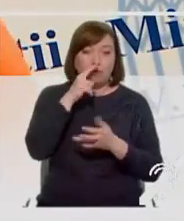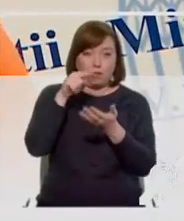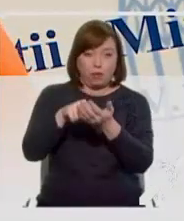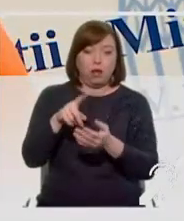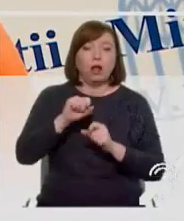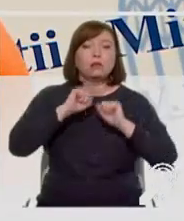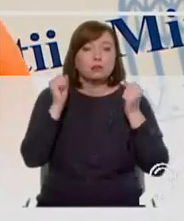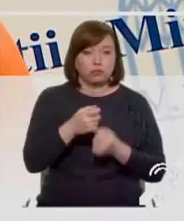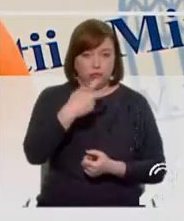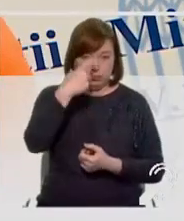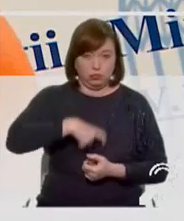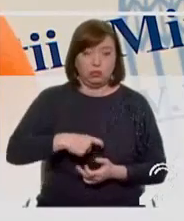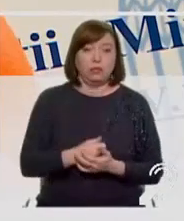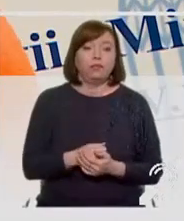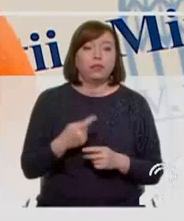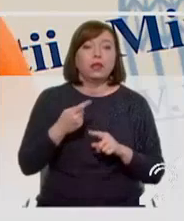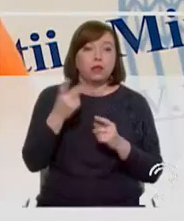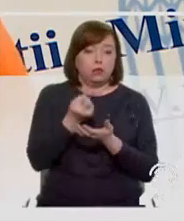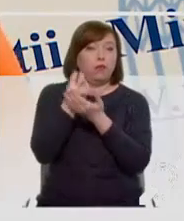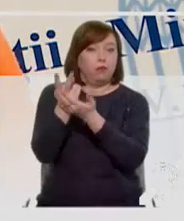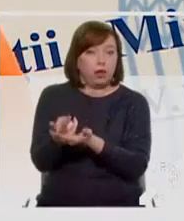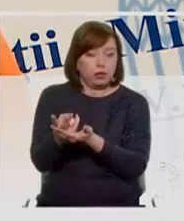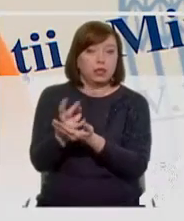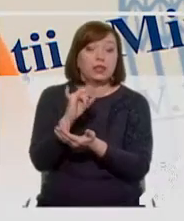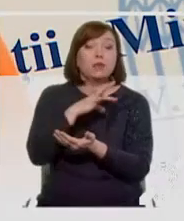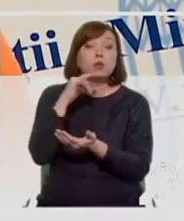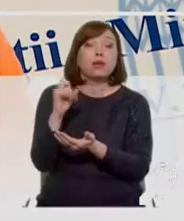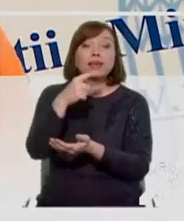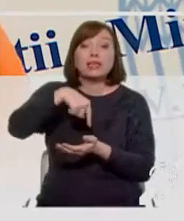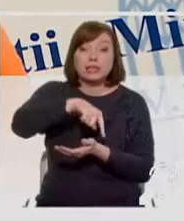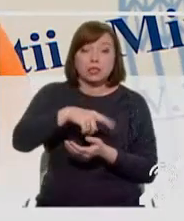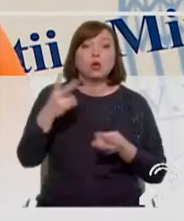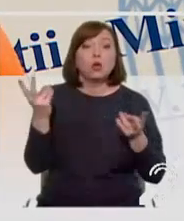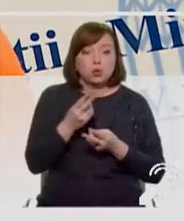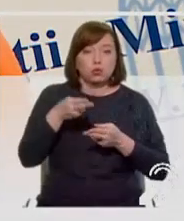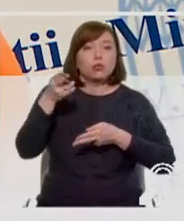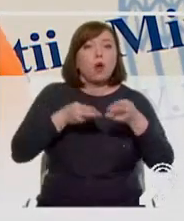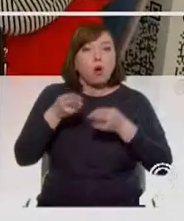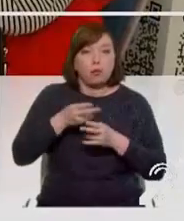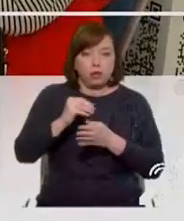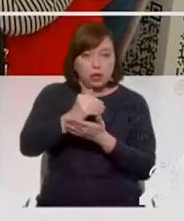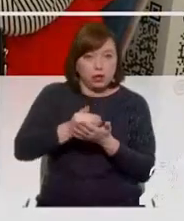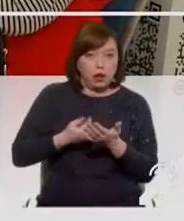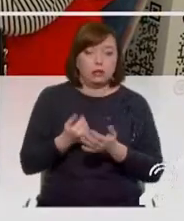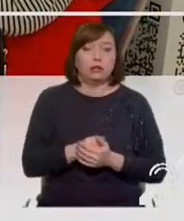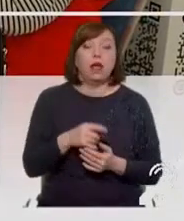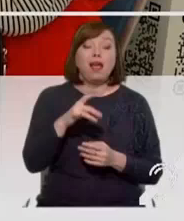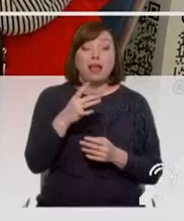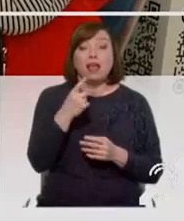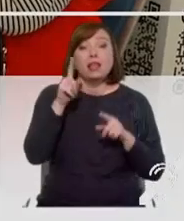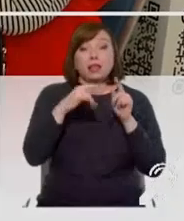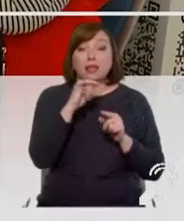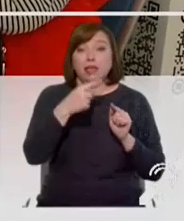cu degerături sunt internați și unii dintre ei chiar necesită intervenție chirurgicală. O parte dintre